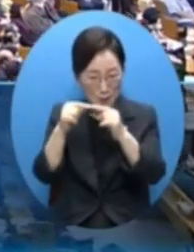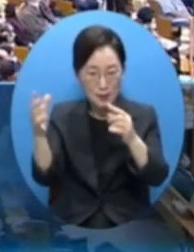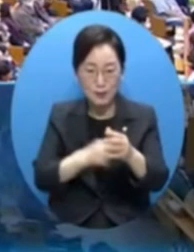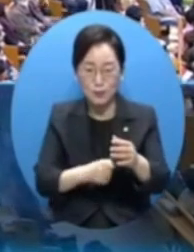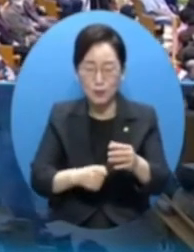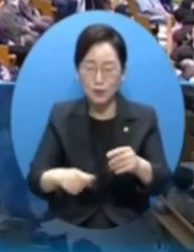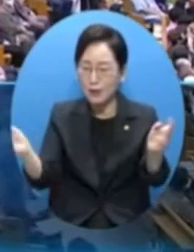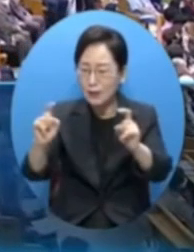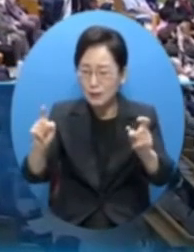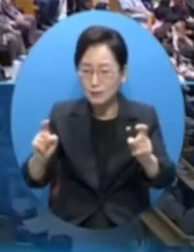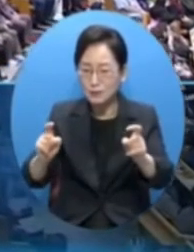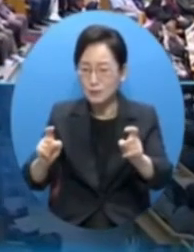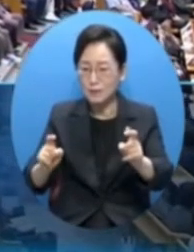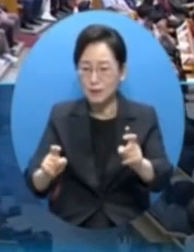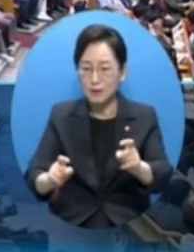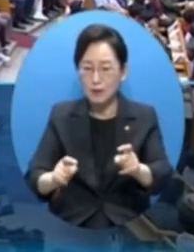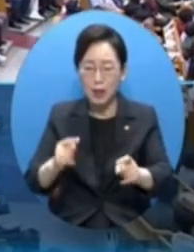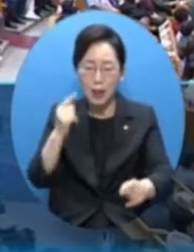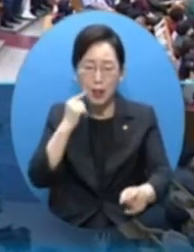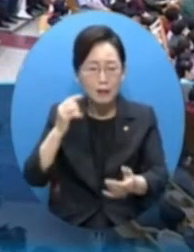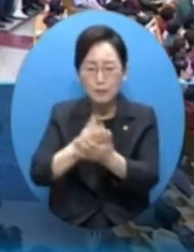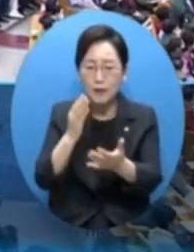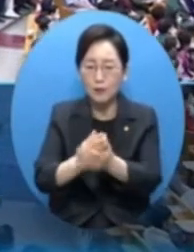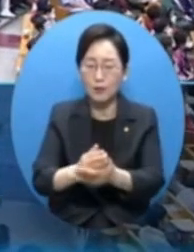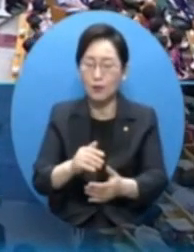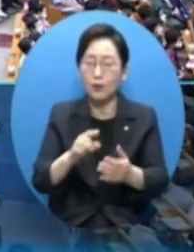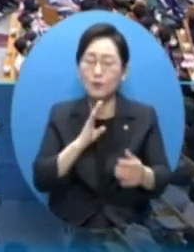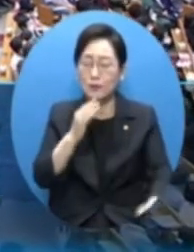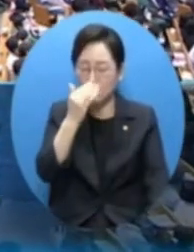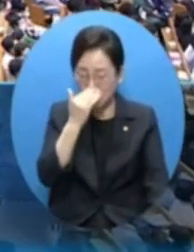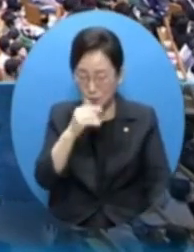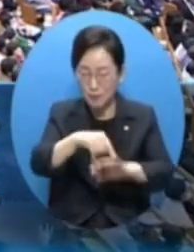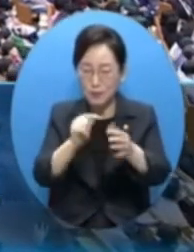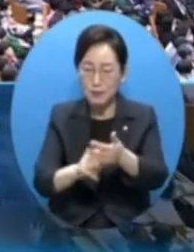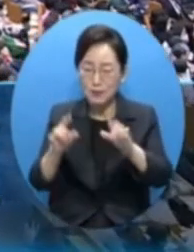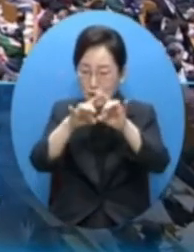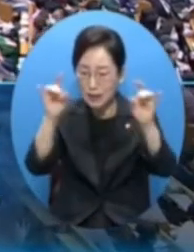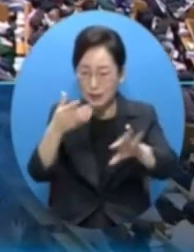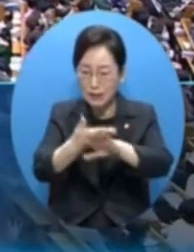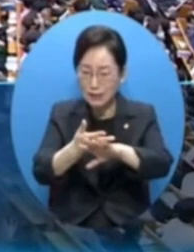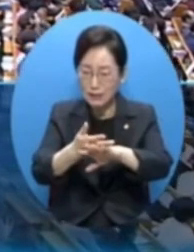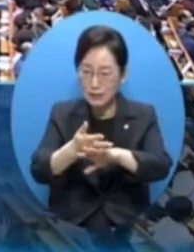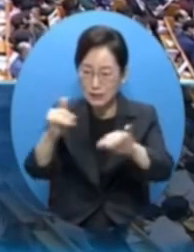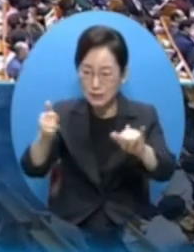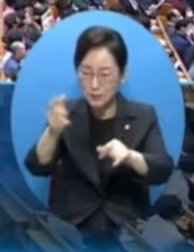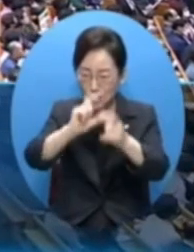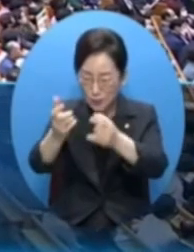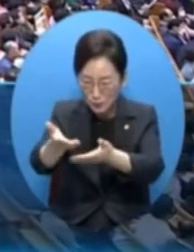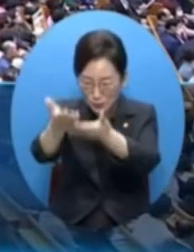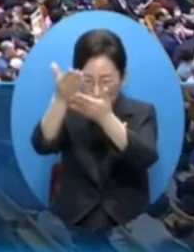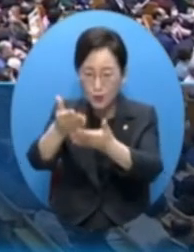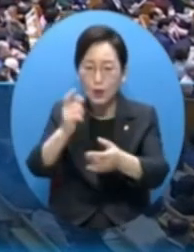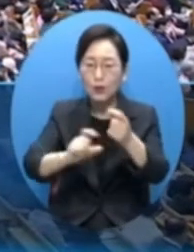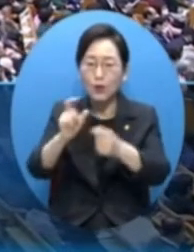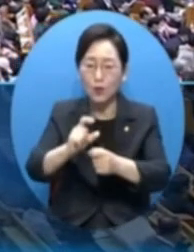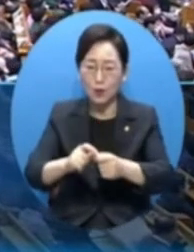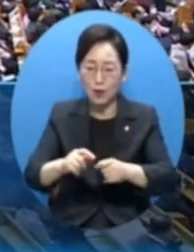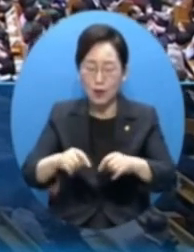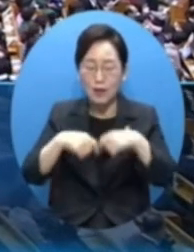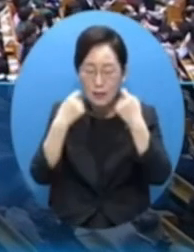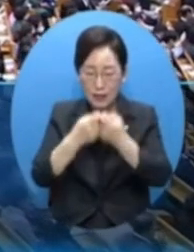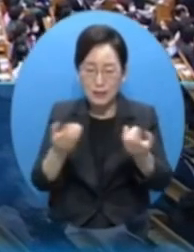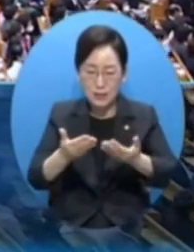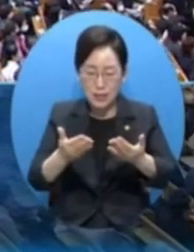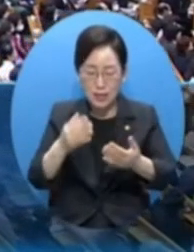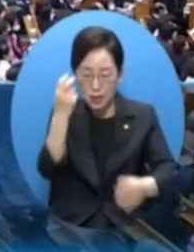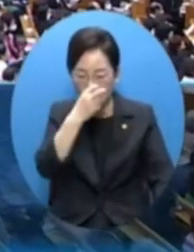일이든지 다툼이나 허용으로 하지 말고 오직 겸손한 마음으로 각각 자기보다 남을 낮게 여기고 각각 자기 일을 돌볼 뿐더러 또한